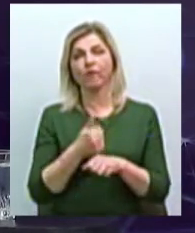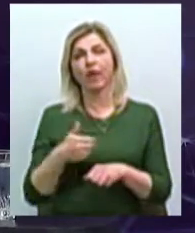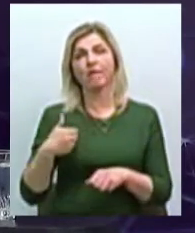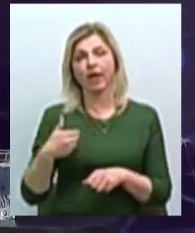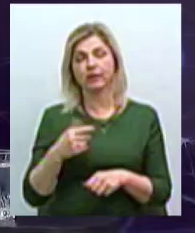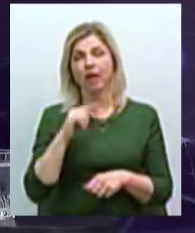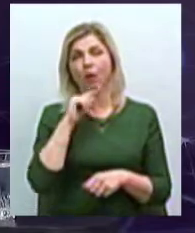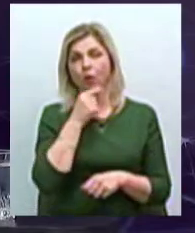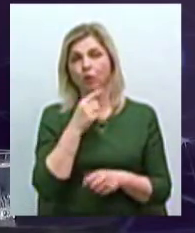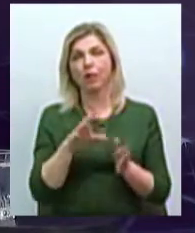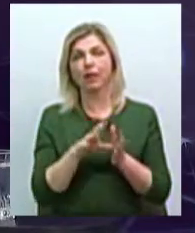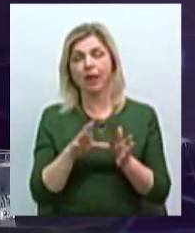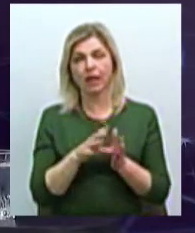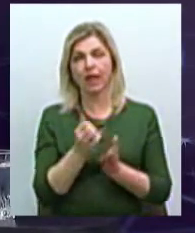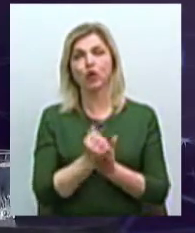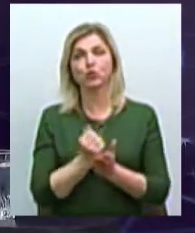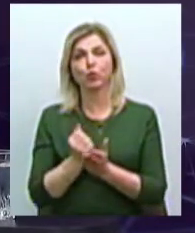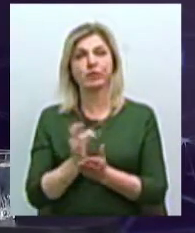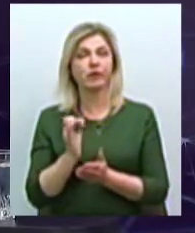– це економію енергоресурсів, які